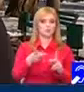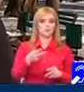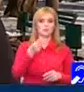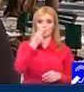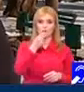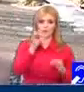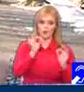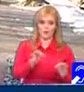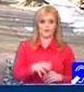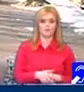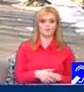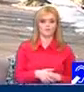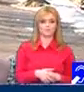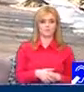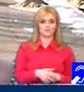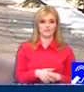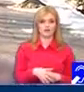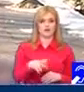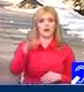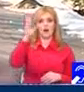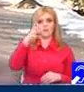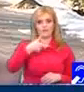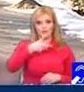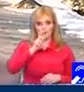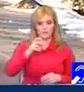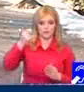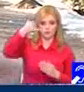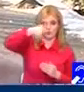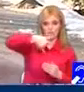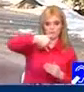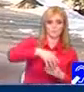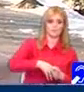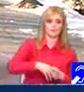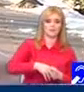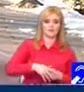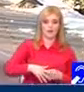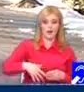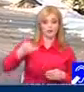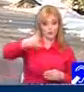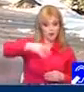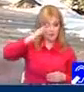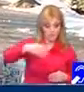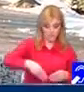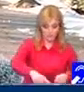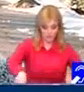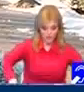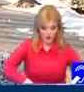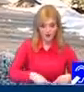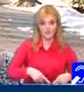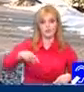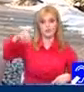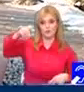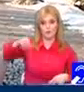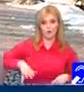Sănătoasă, alimentația corectă. Facem o puțină apă fierbinte, turnăm într-un vas, da? Punem sare și stăm